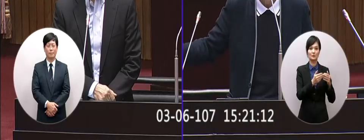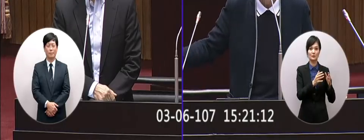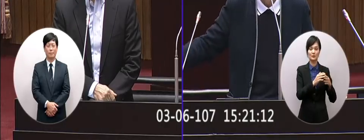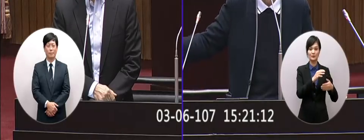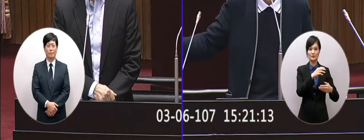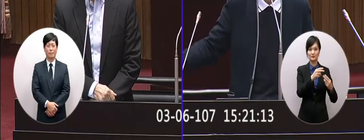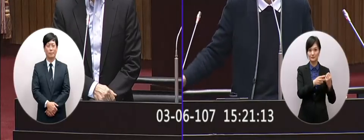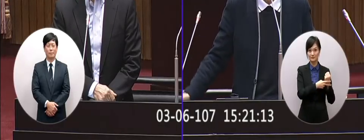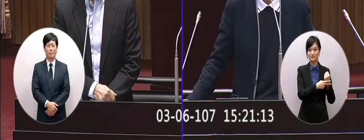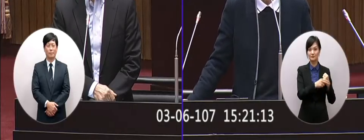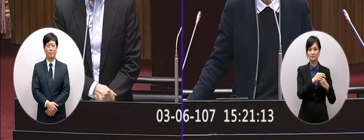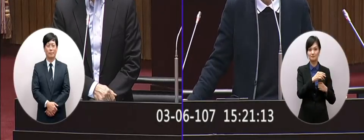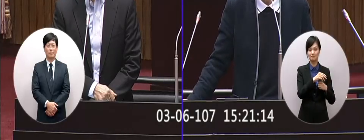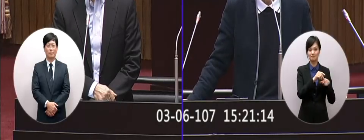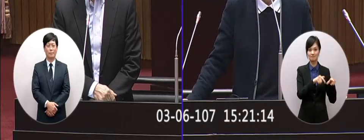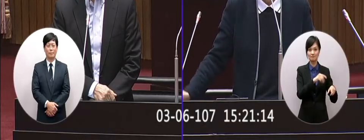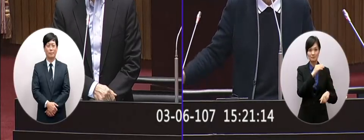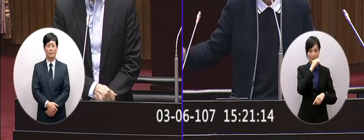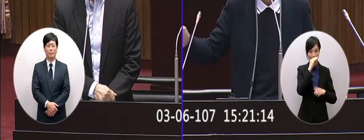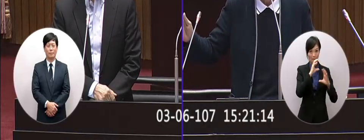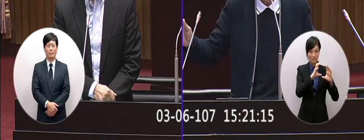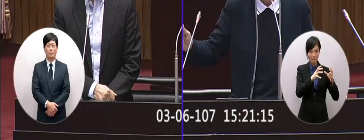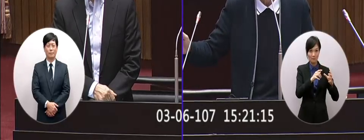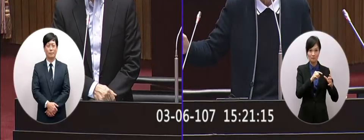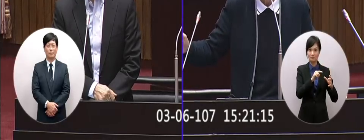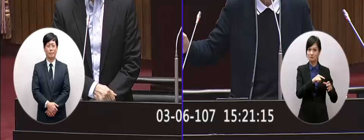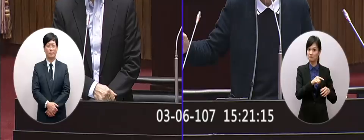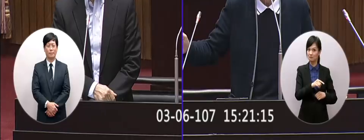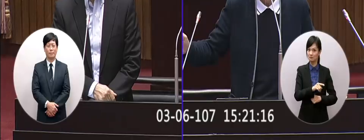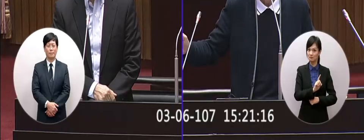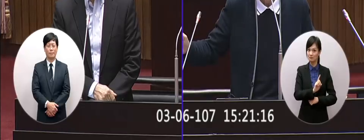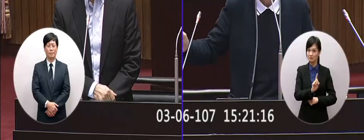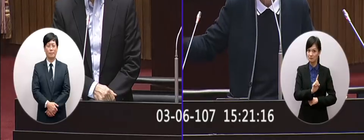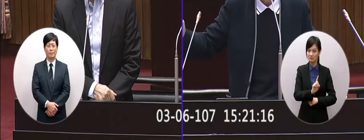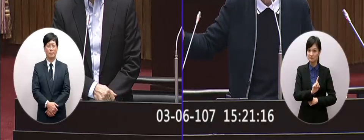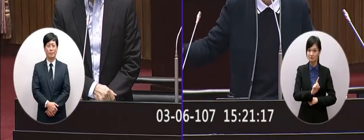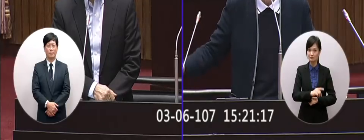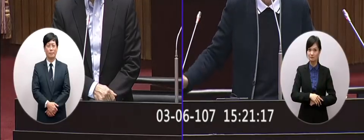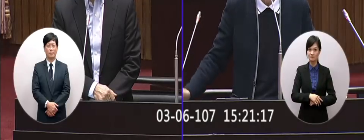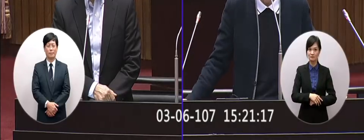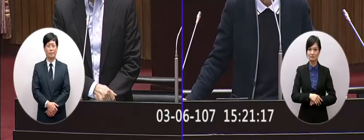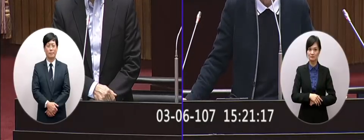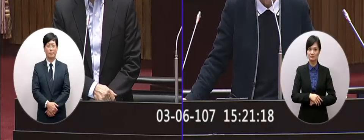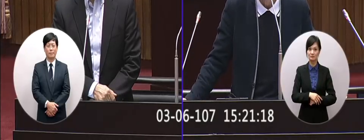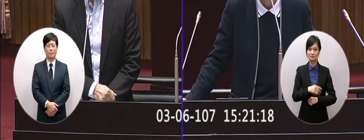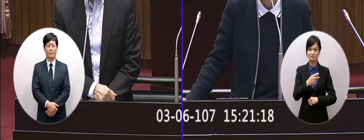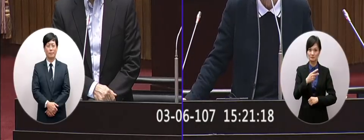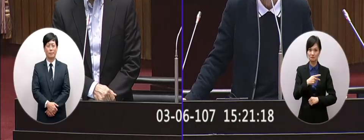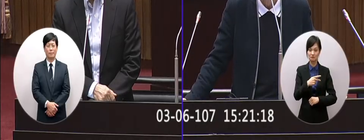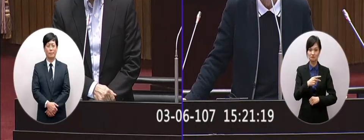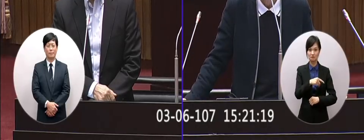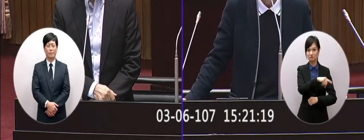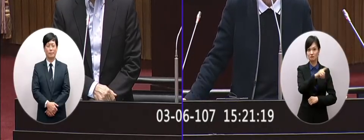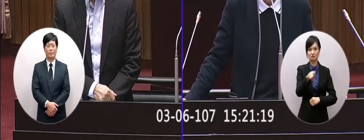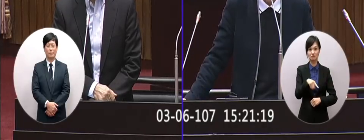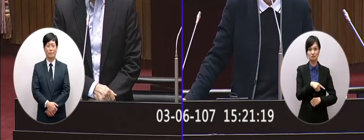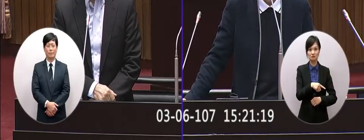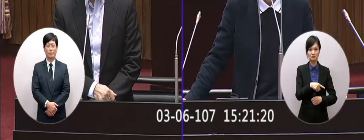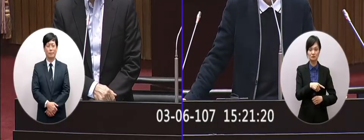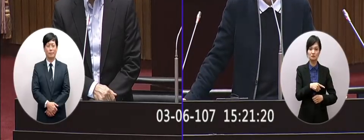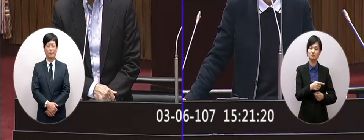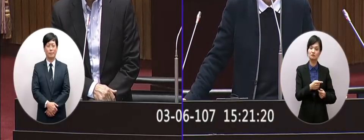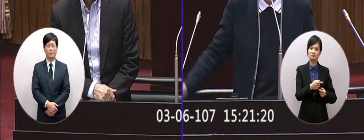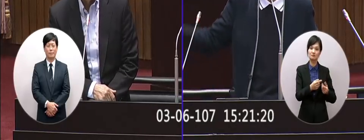为重重嘅打，甚至连唐光连绿金路、绿金路做唔得。还没有压